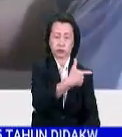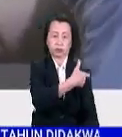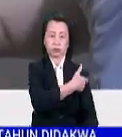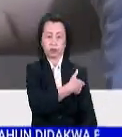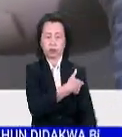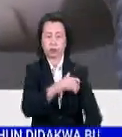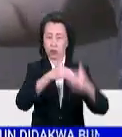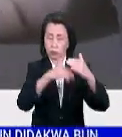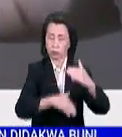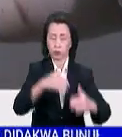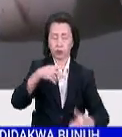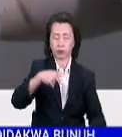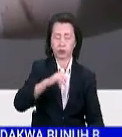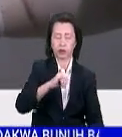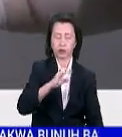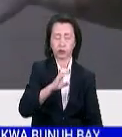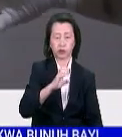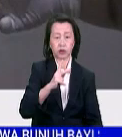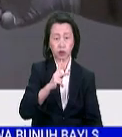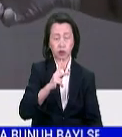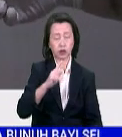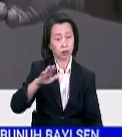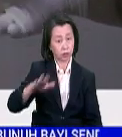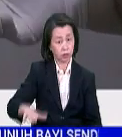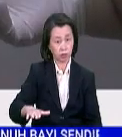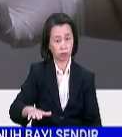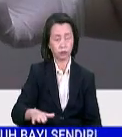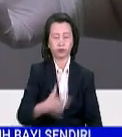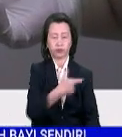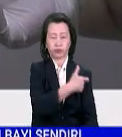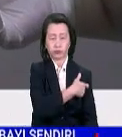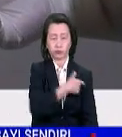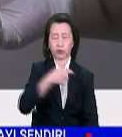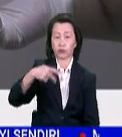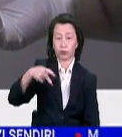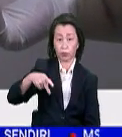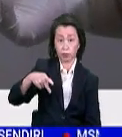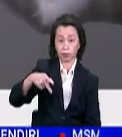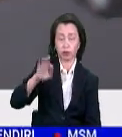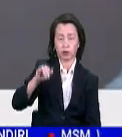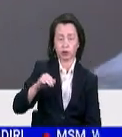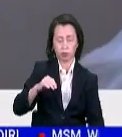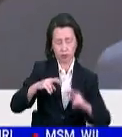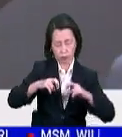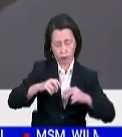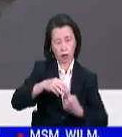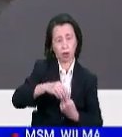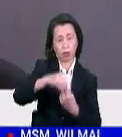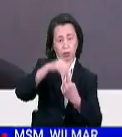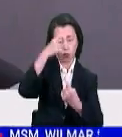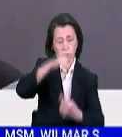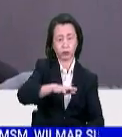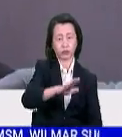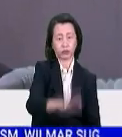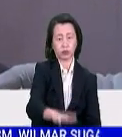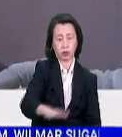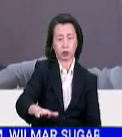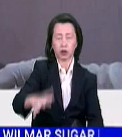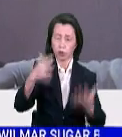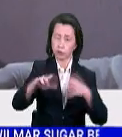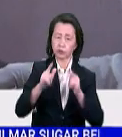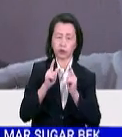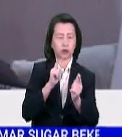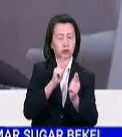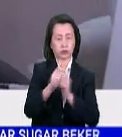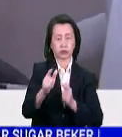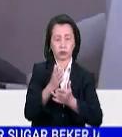batin asli dibawa ke icj menurutnya vaksin size by intech yang dirumus khas untuk kanak-kanak dan telah